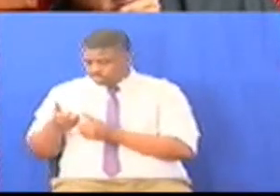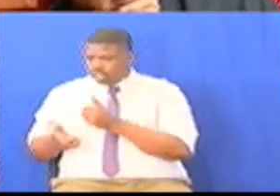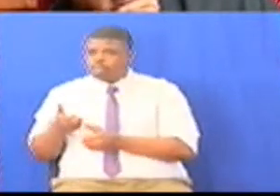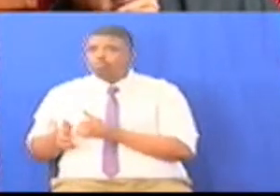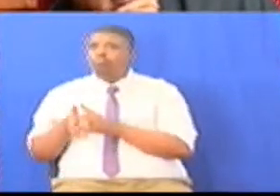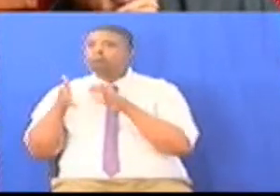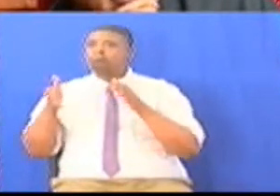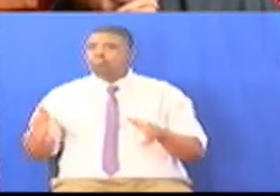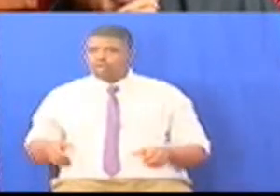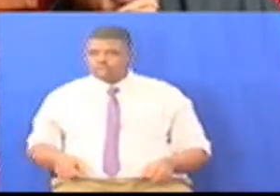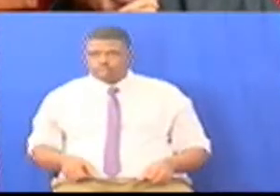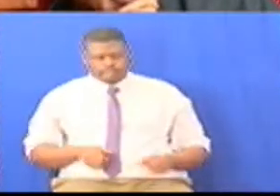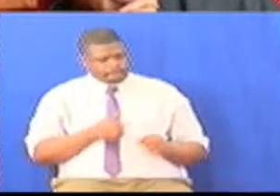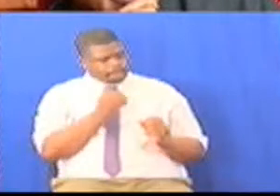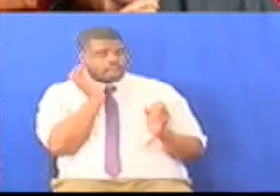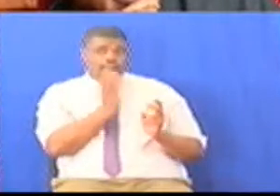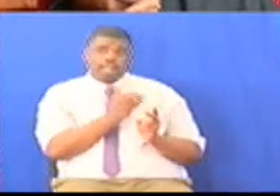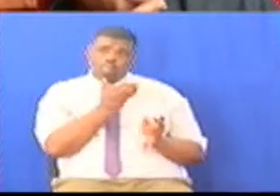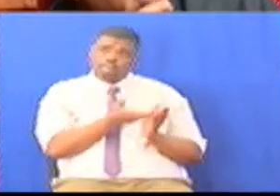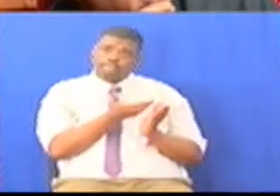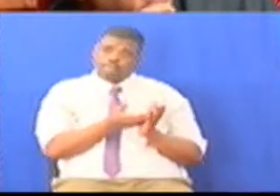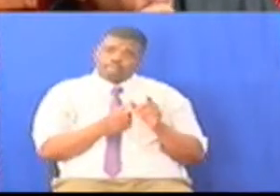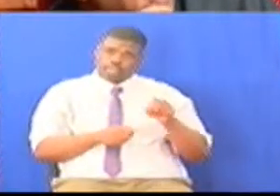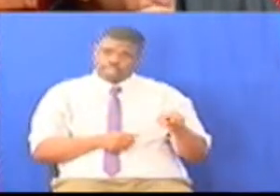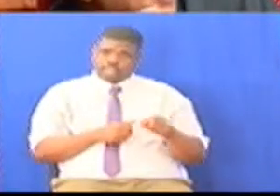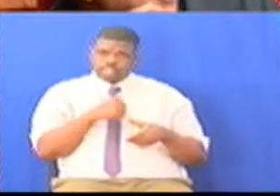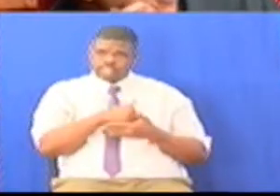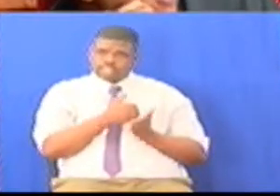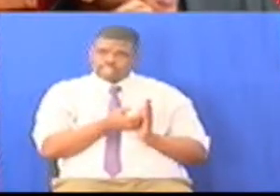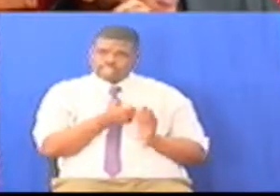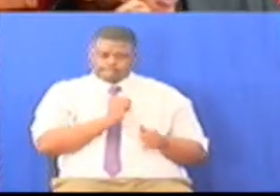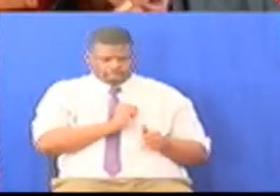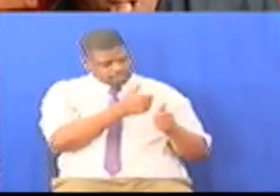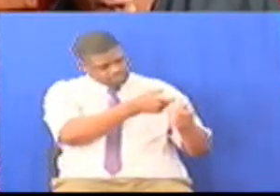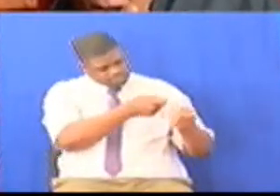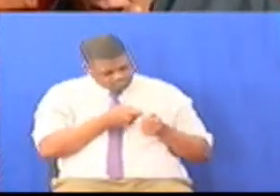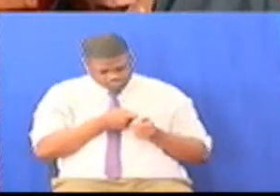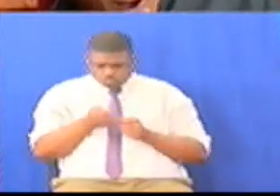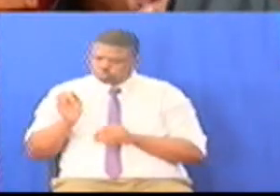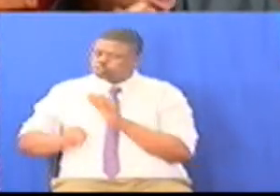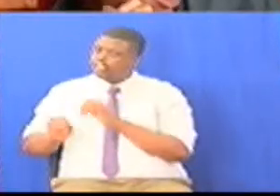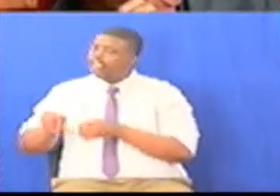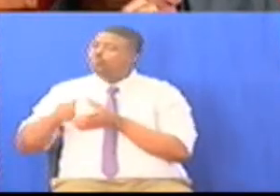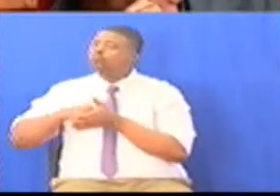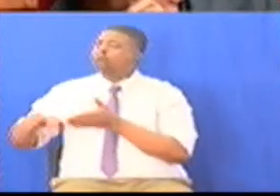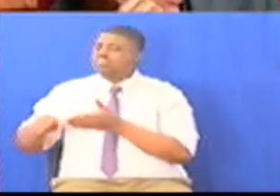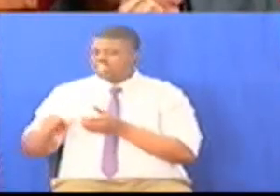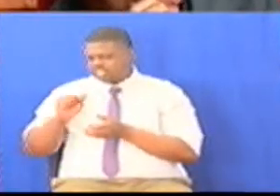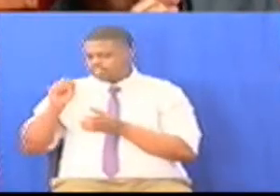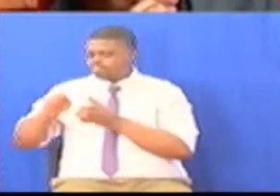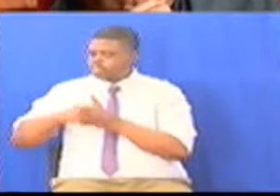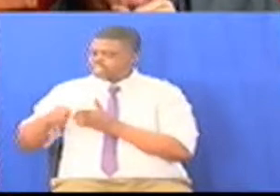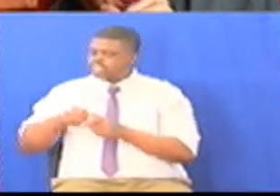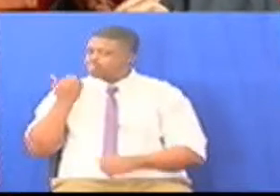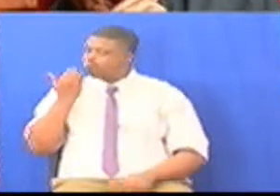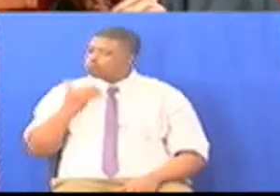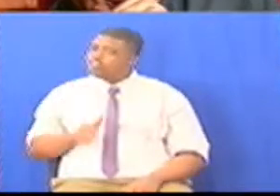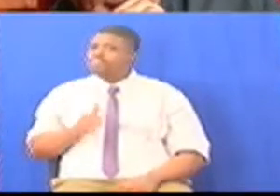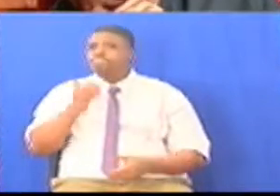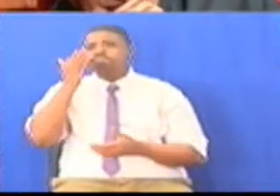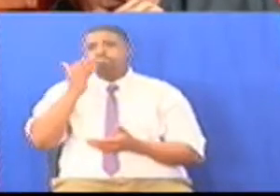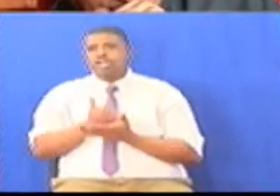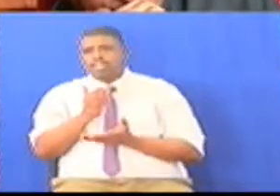kubwa. Lengo la mapendekezo haya ni kuvutia sekta binafsi kuchangia katika ununuzi wa mashine hizo ambazo ni muhimu kwa